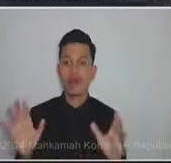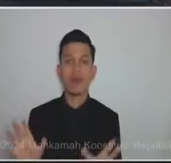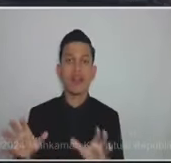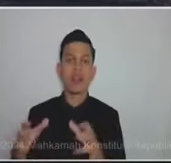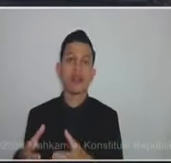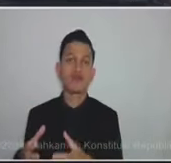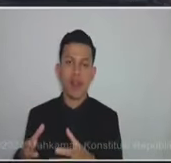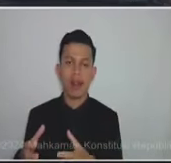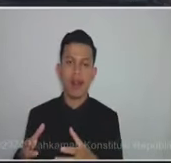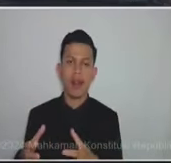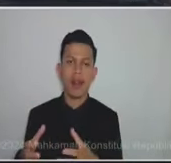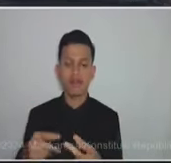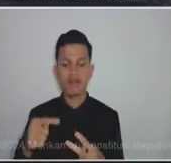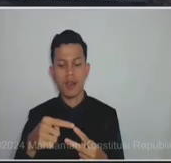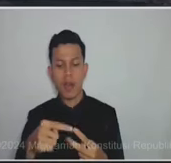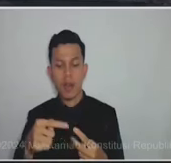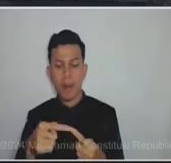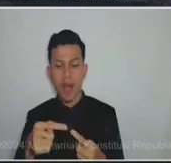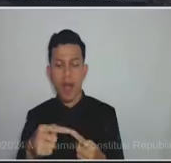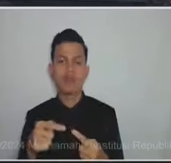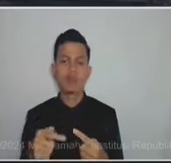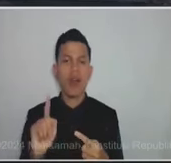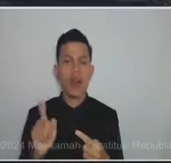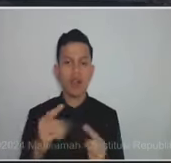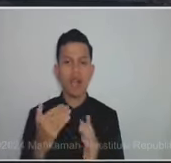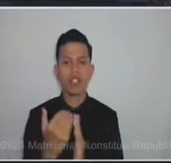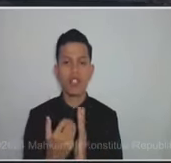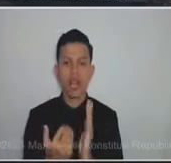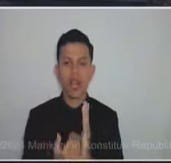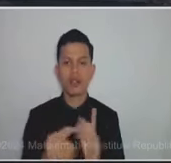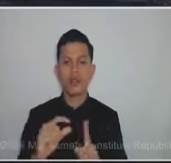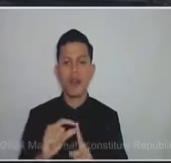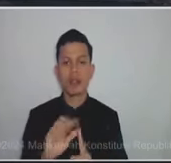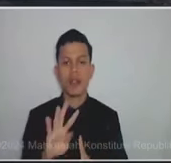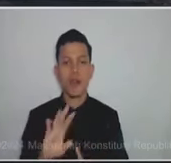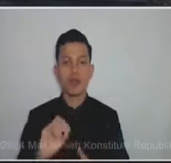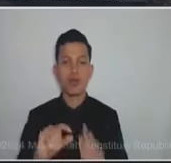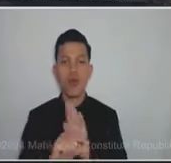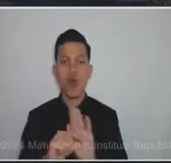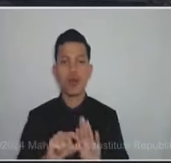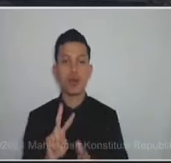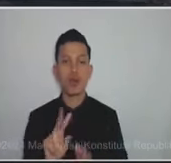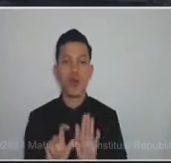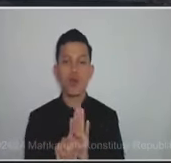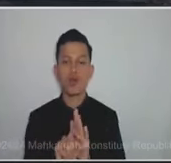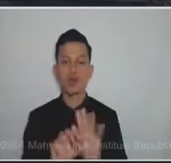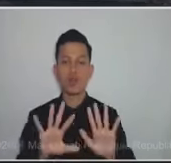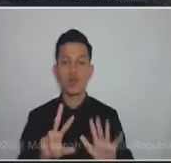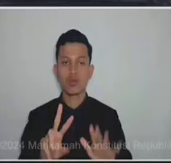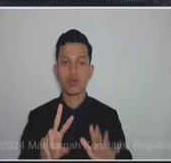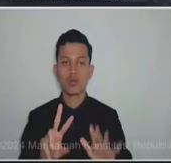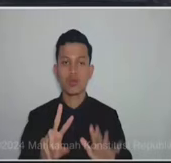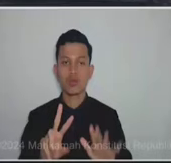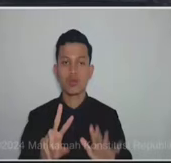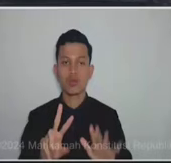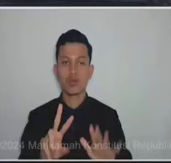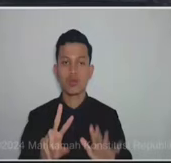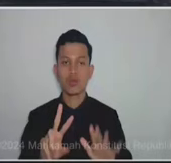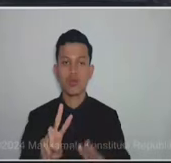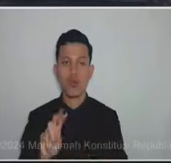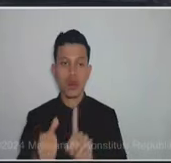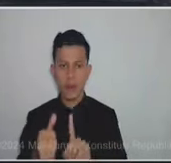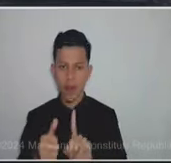atatif pertama ditentukan lebih lanjut persyaratannya dalam pasal 40 ayat 2 undang-undang 10 2016 yang pada pokoknya hanya memberikan kepastian